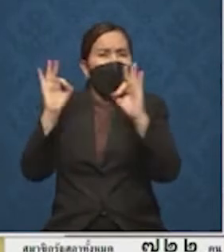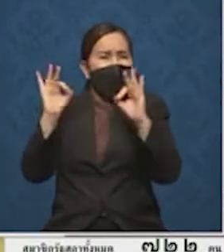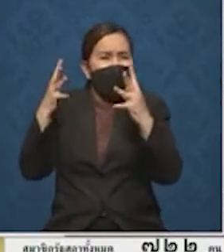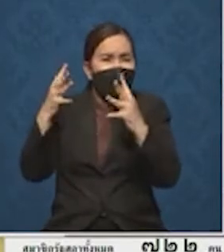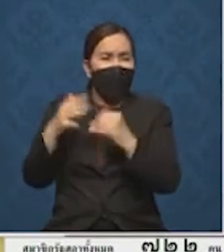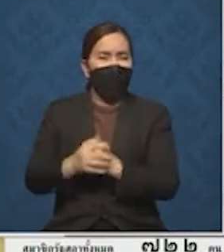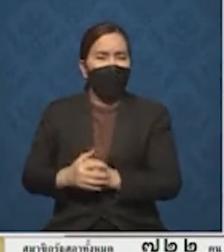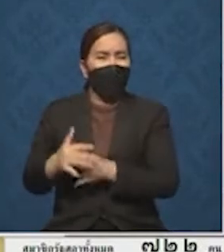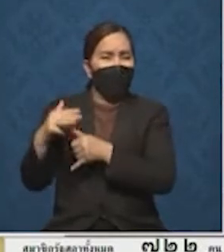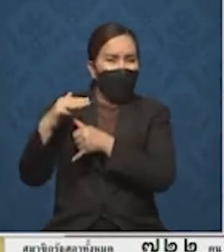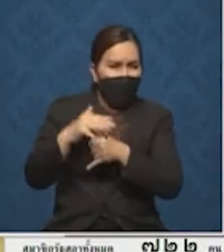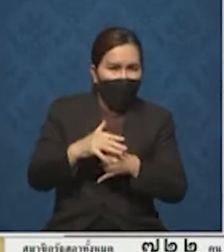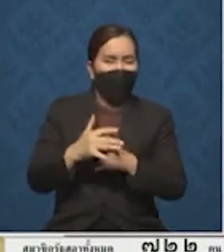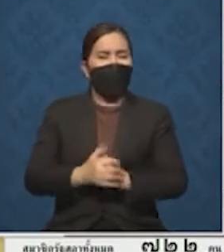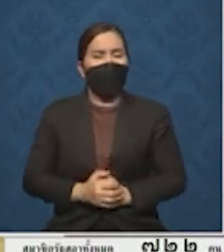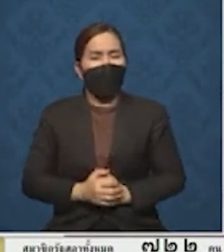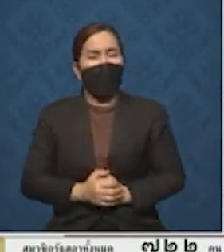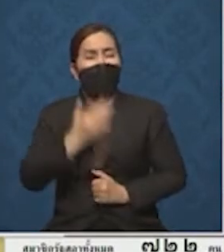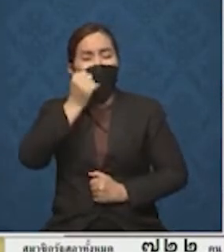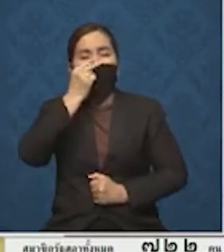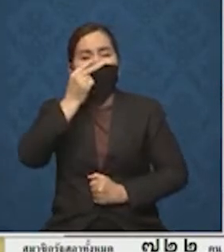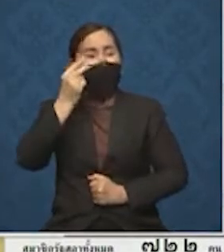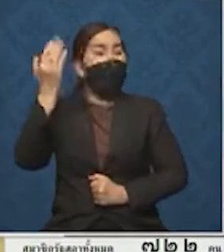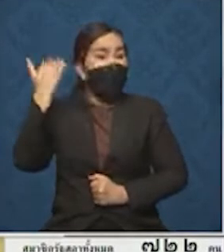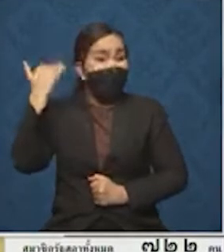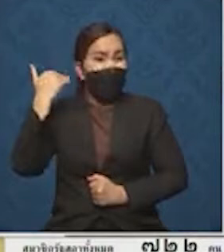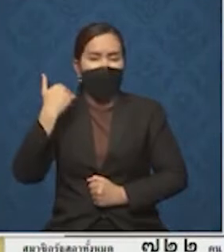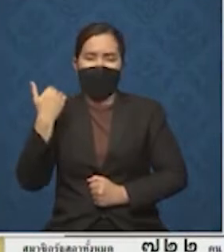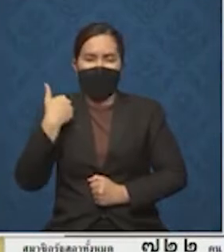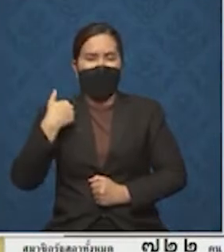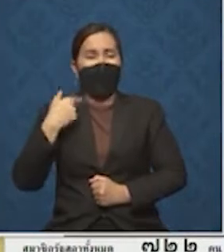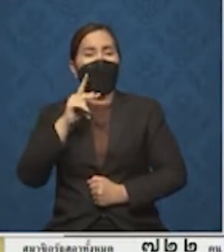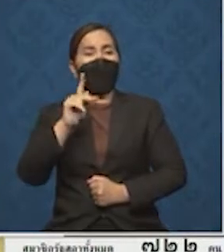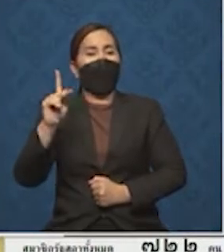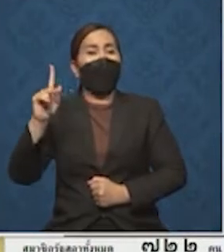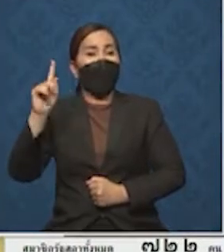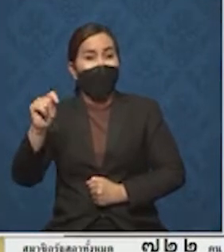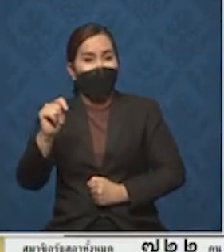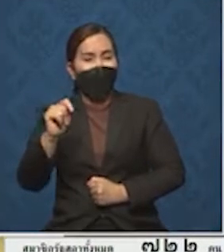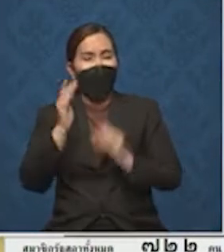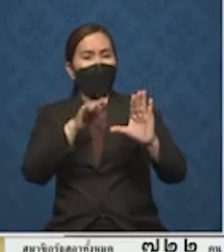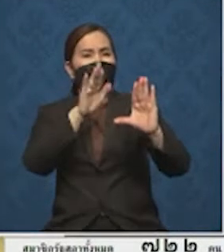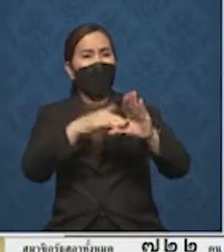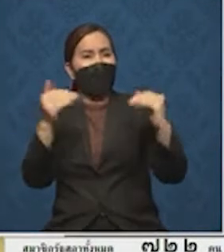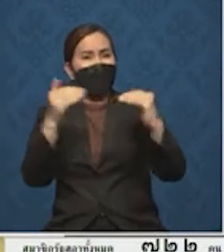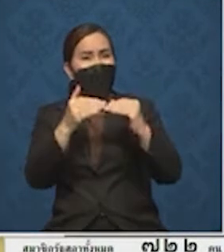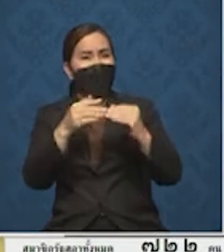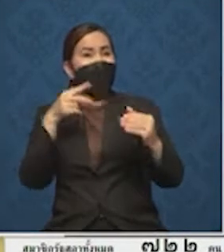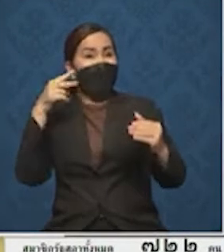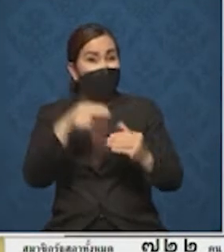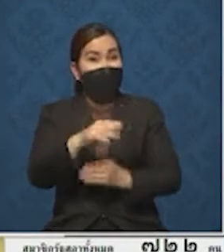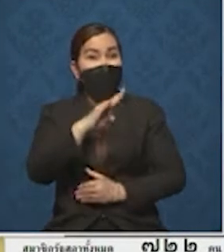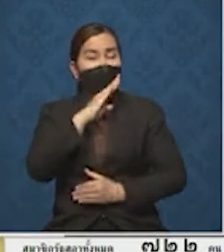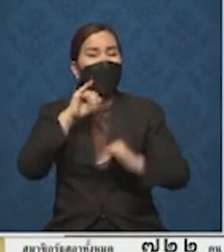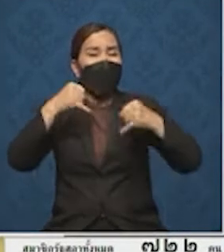เห็นได้มีหลายครั้งที่กรกตอตัดสิธผู้สมัครที่ถือหนสื่